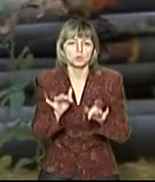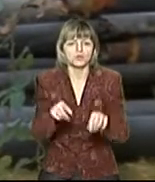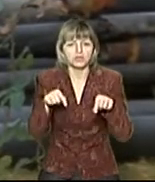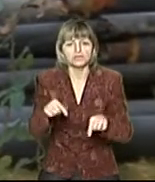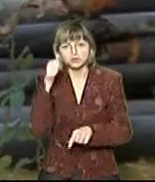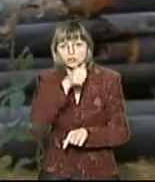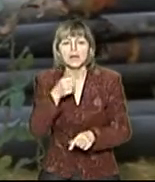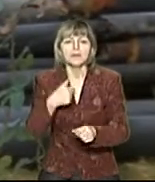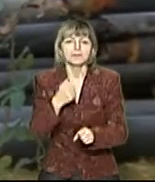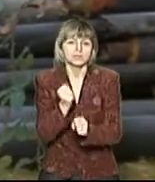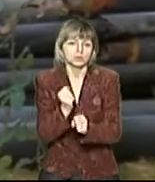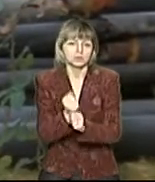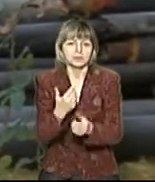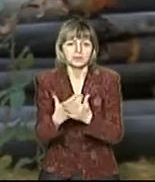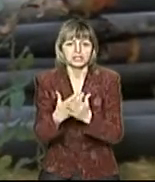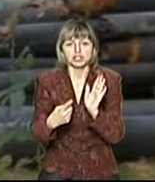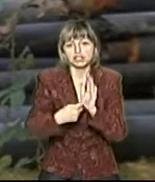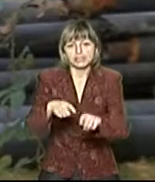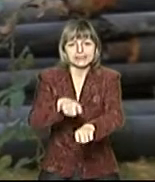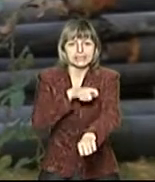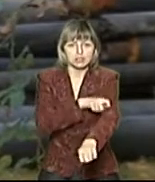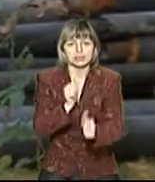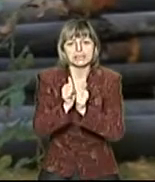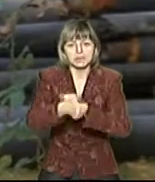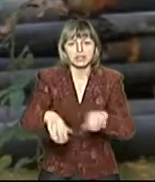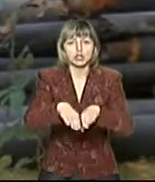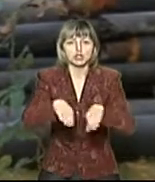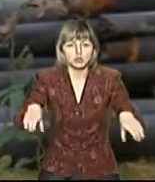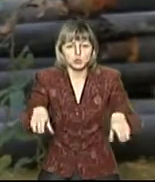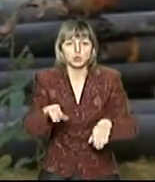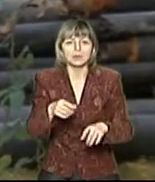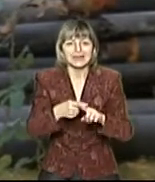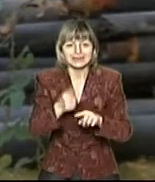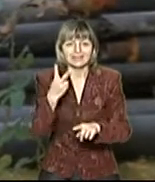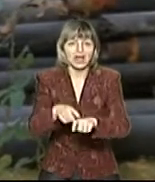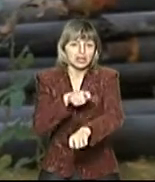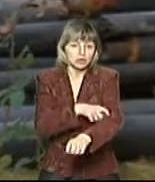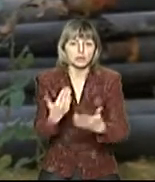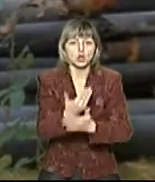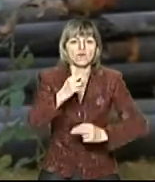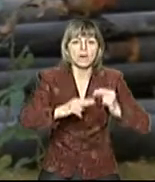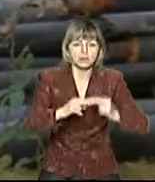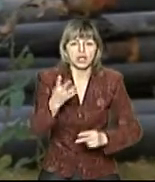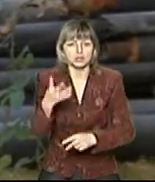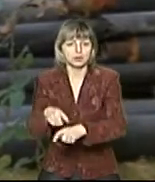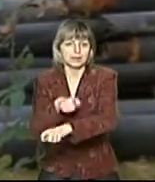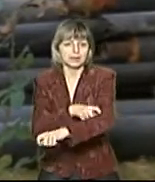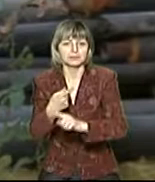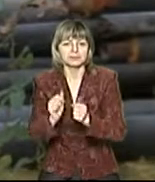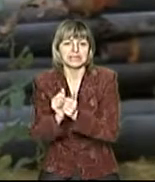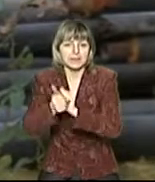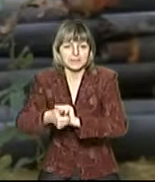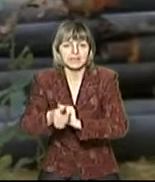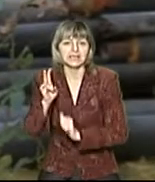Ми проложили не майже, а 6 кілометрів передньозрядних труб. Із них 2 кілометри – це нове будівництво, а 4 кілометри – це ми замінили